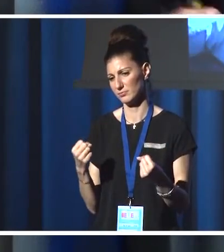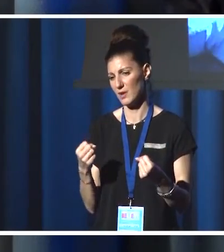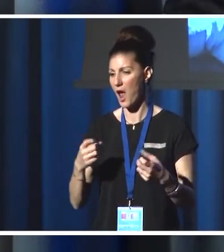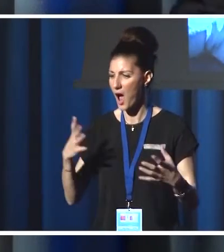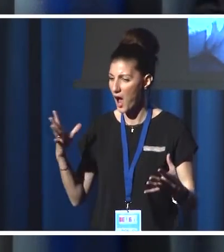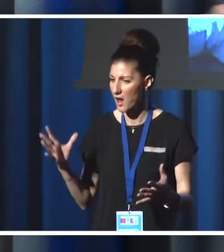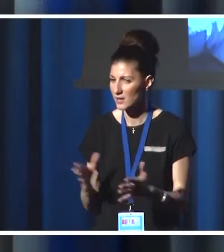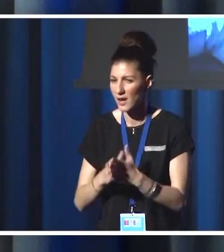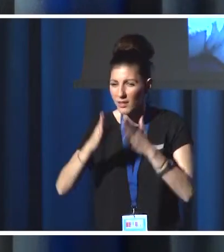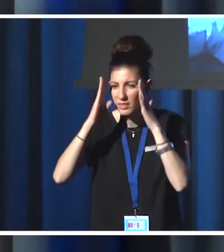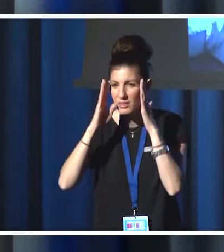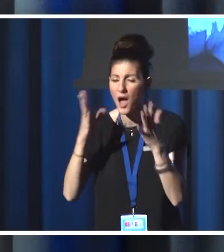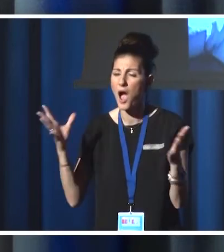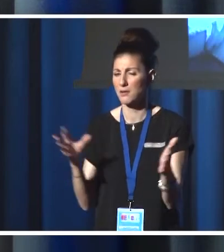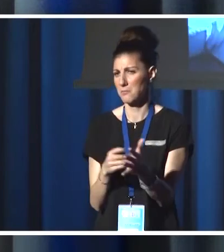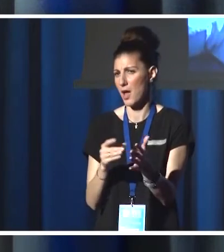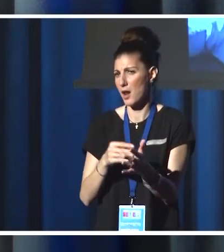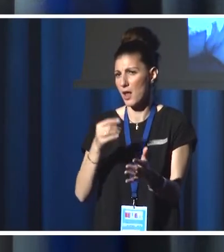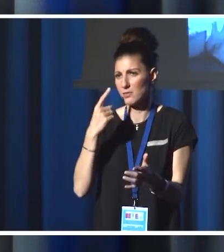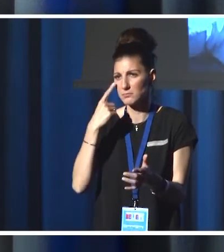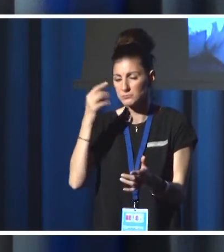πιστεύω θα πρέπει να είναι φορτισμένες